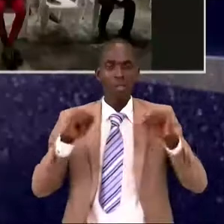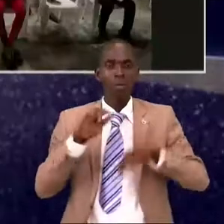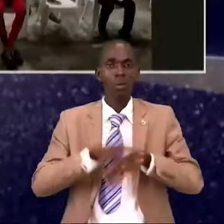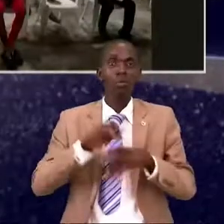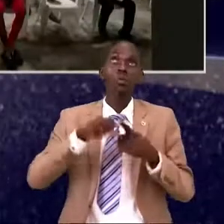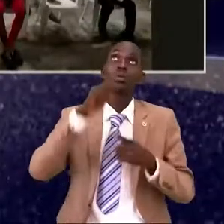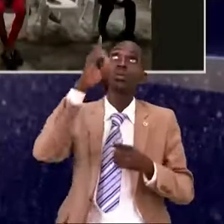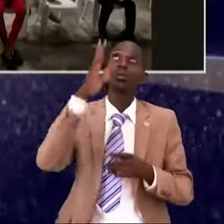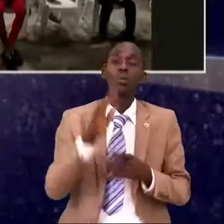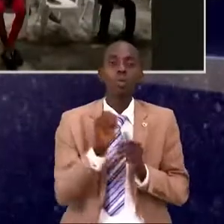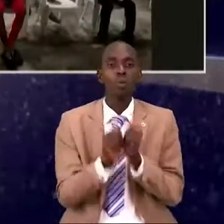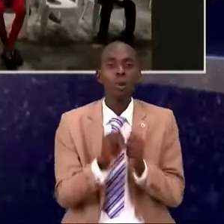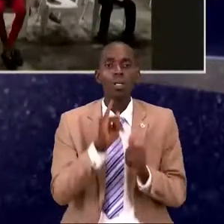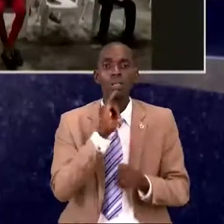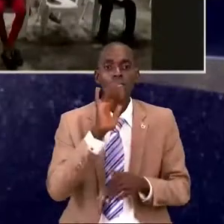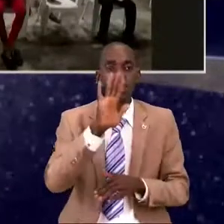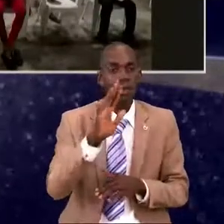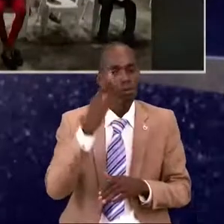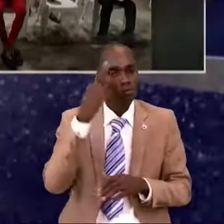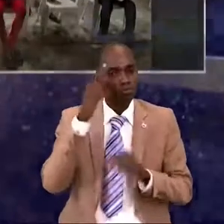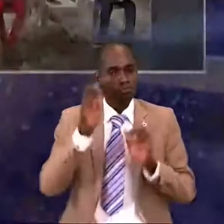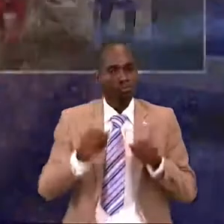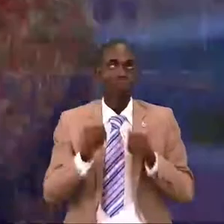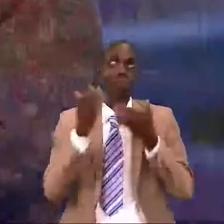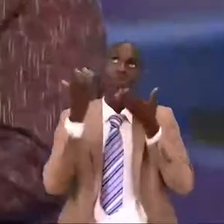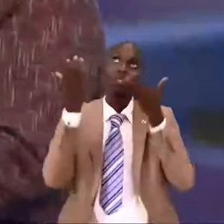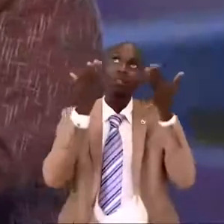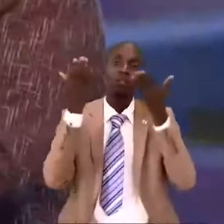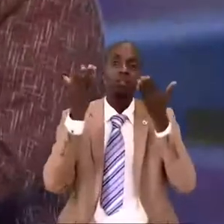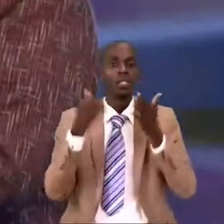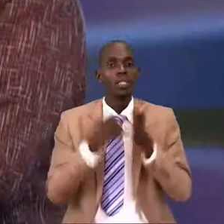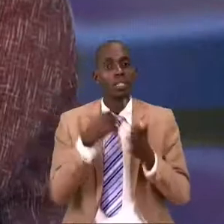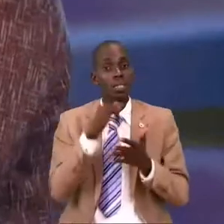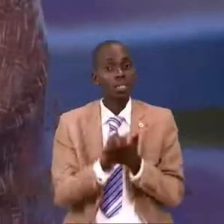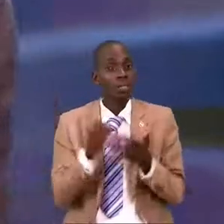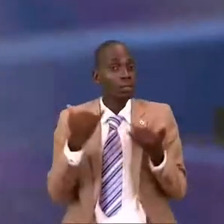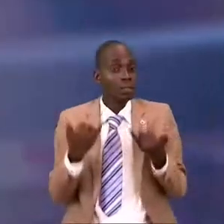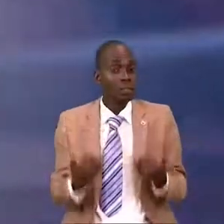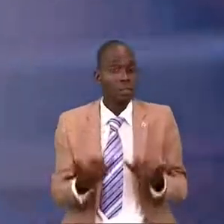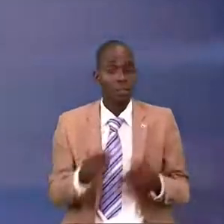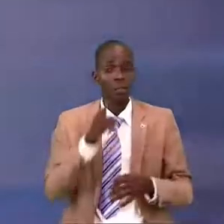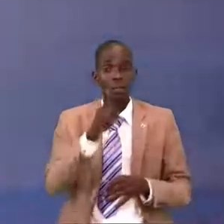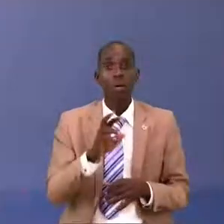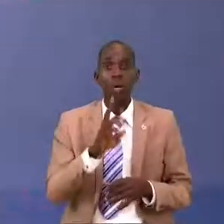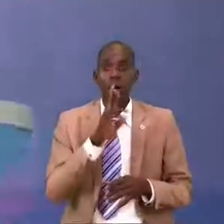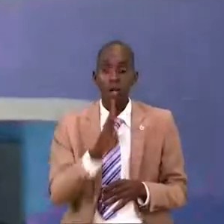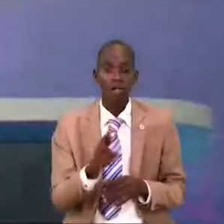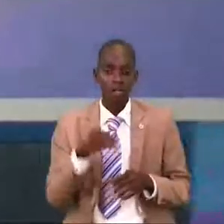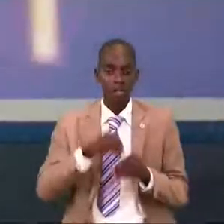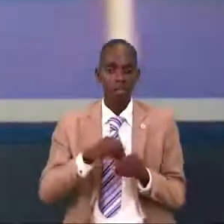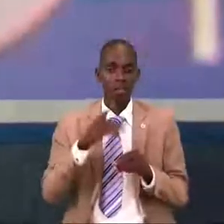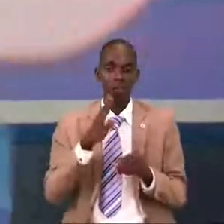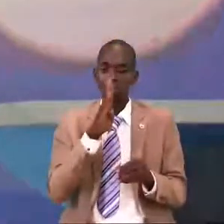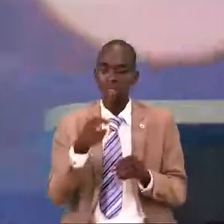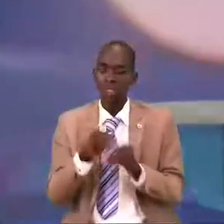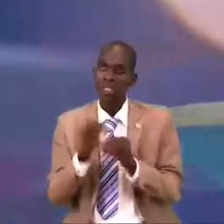dit maintenant, vous avez été au service du péché et vous étiez au service de Satan. Vous